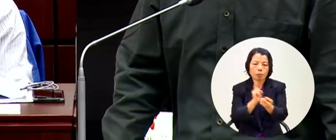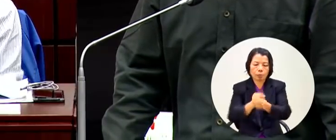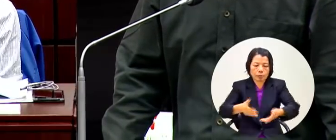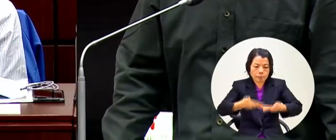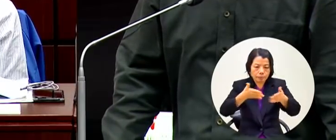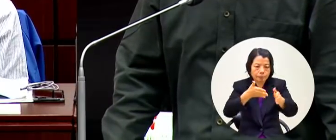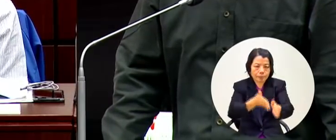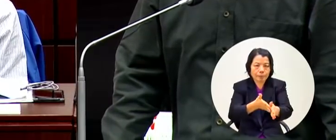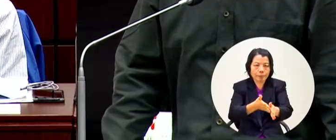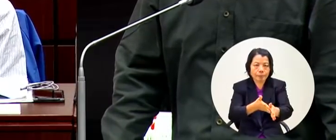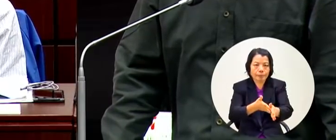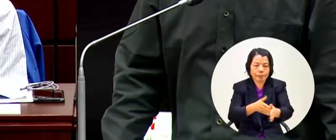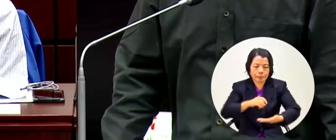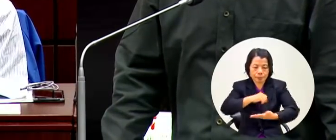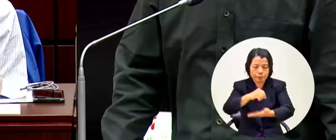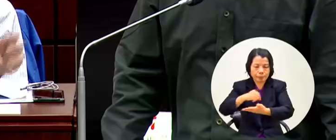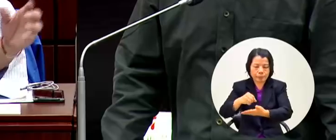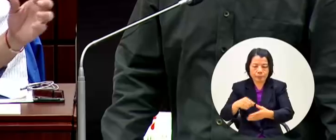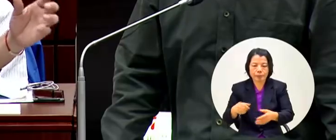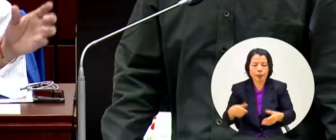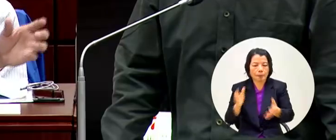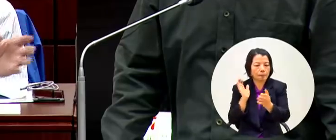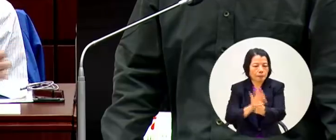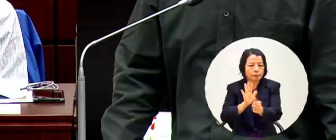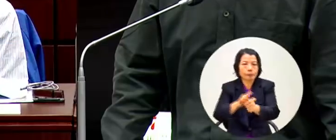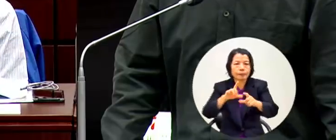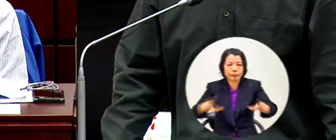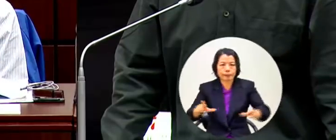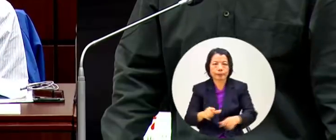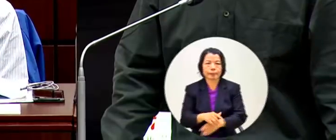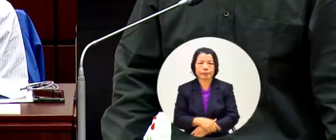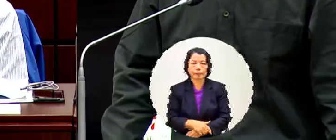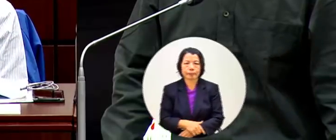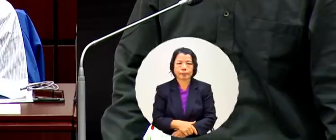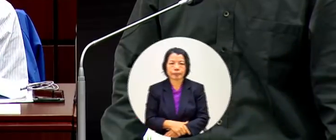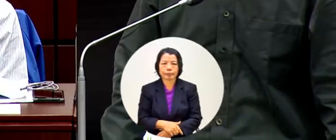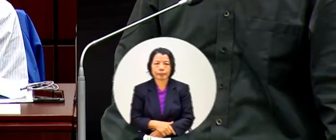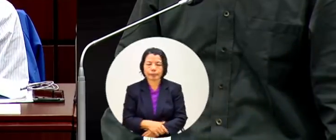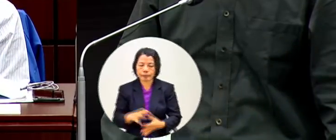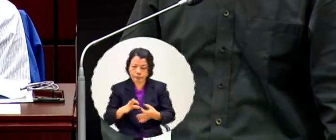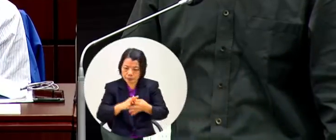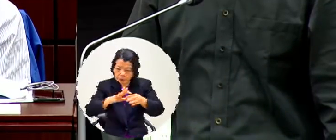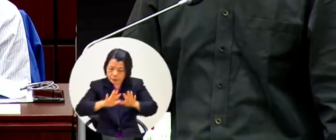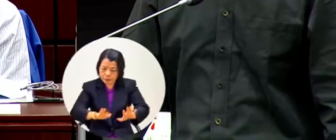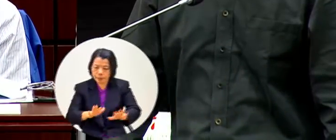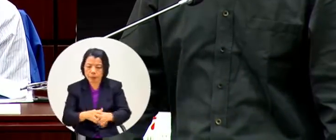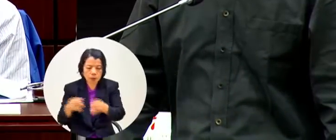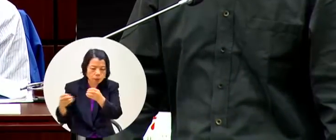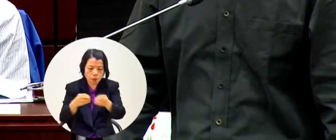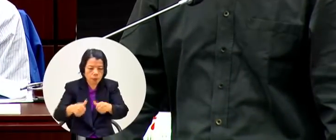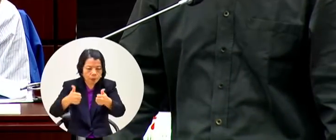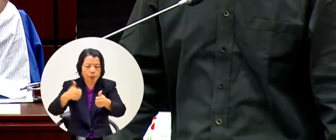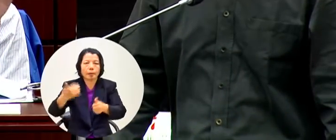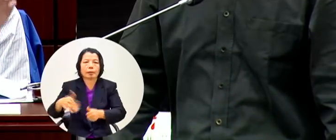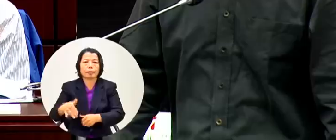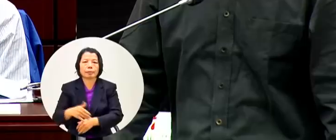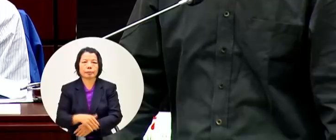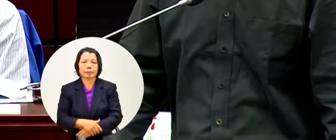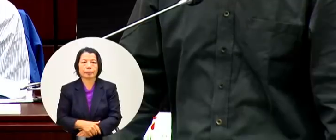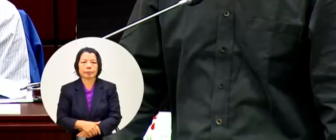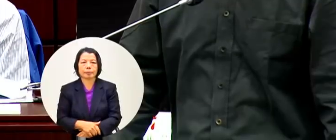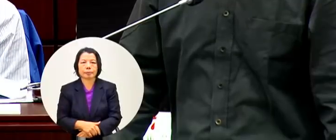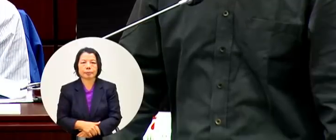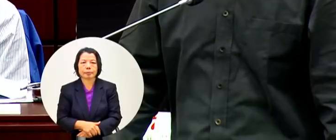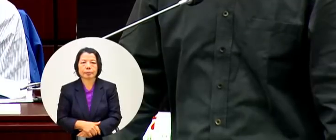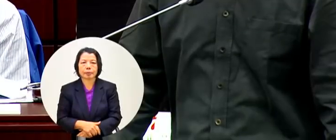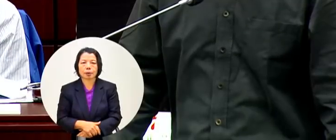很大，只是说，因为现在还没有完全讨论明显化，我只能讲说您给我们很